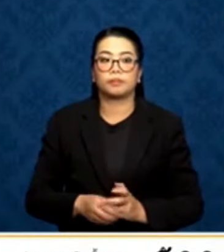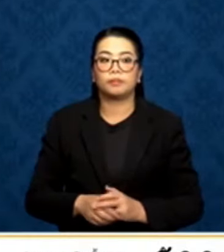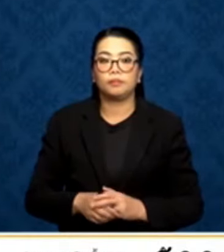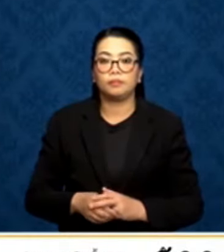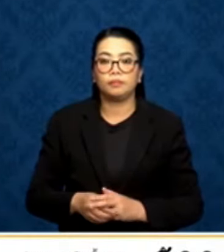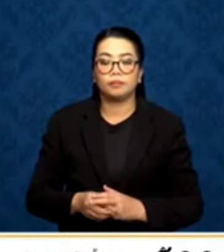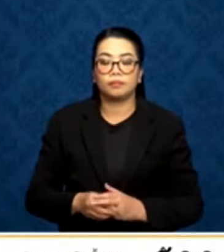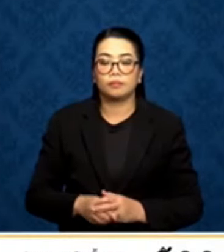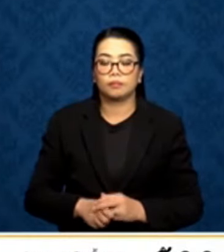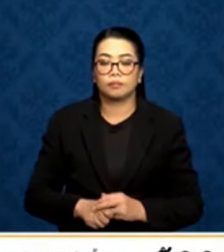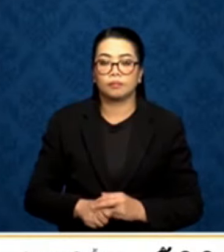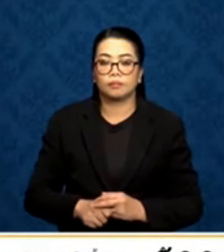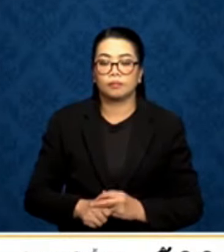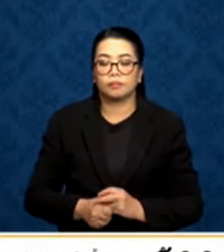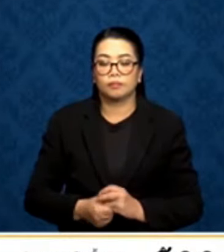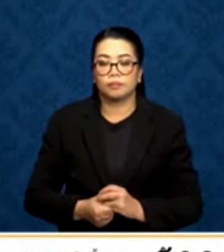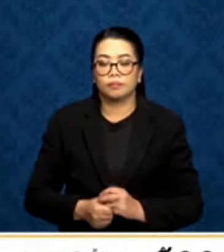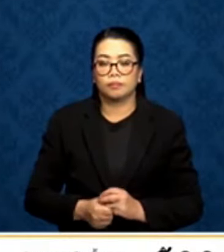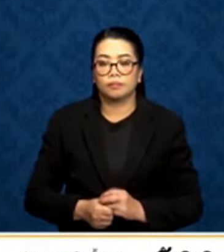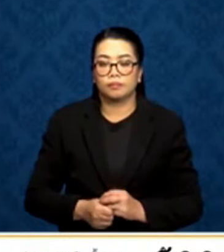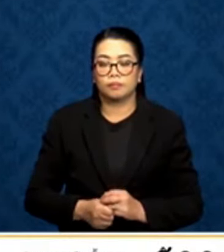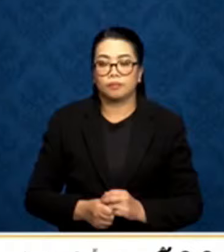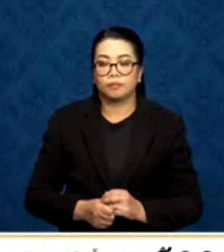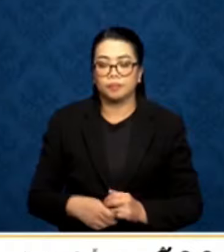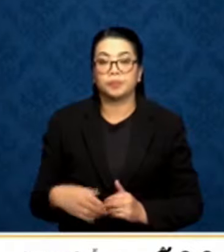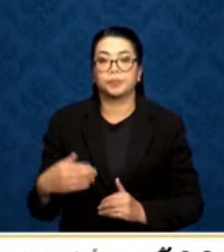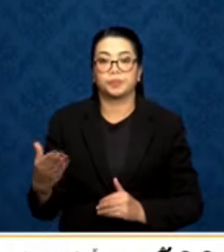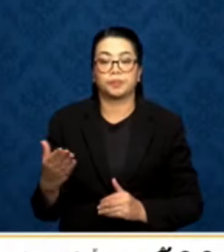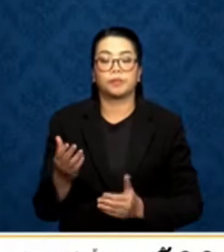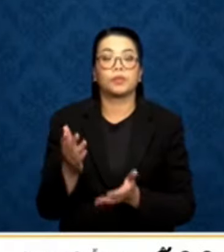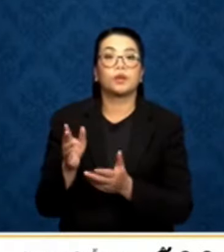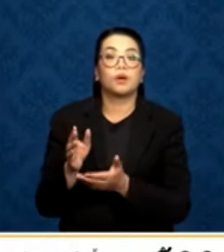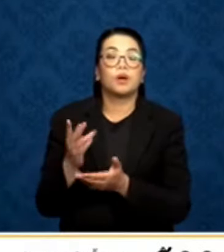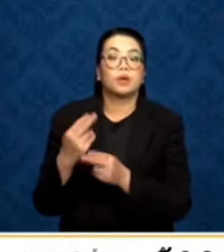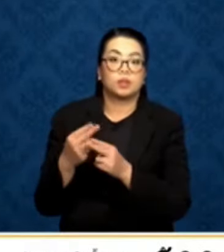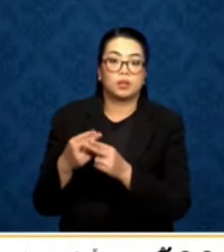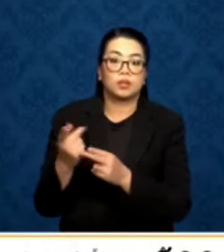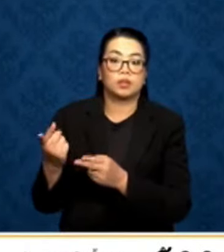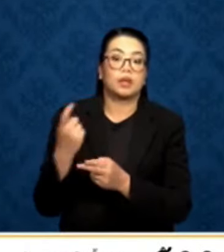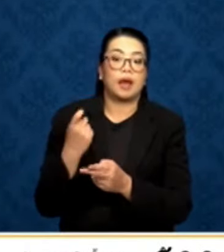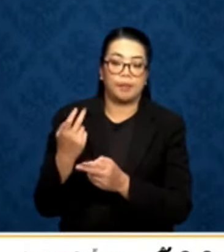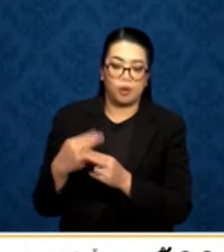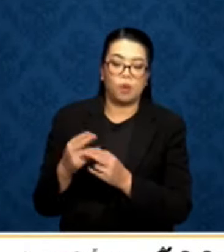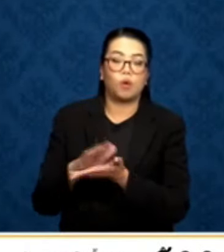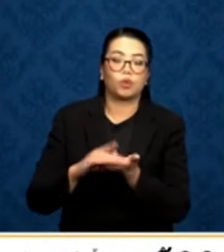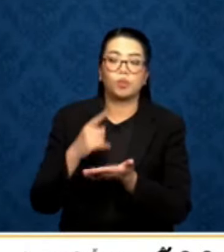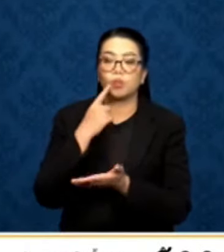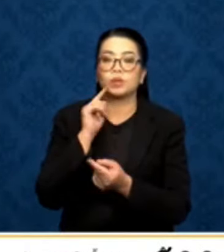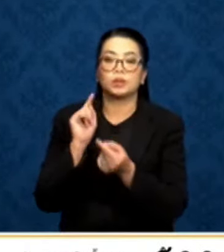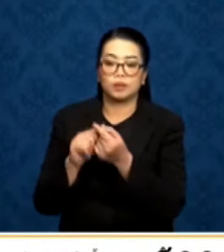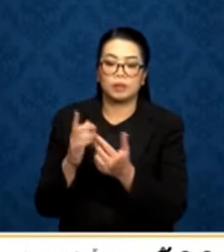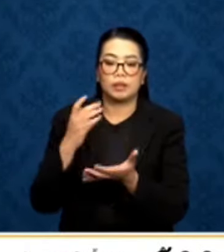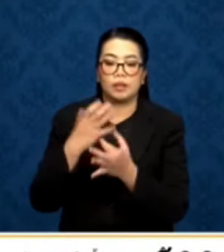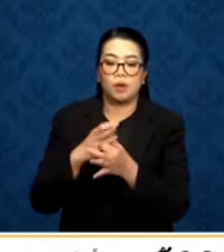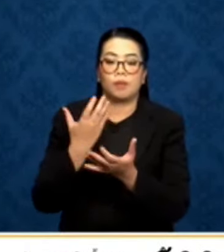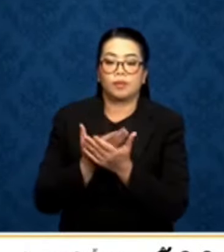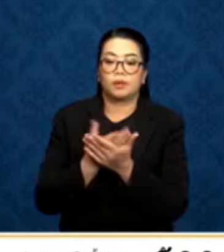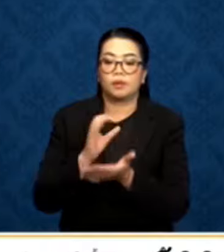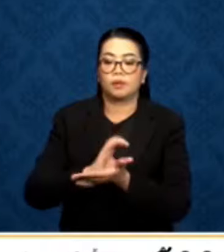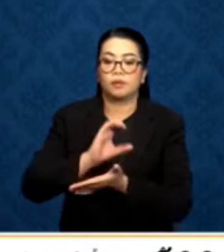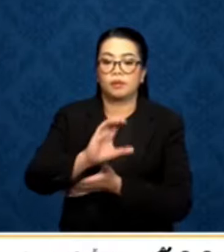สมาชิกสภาผู้แทนราษฎรจากพรรคเป็นธรรมท่านกันวีสืบแสงครับขออภัยที่เอ่ยนามนะครับเอ่อเกี่ยวกับเรื่องงบประมาณของสำนักปลัดของ